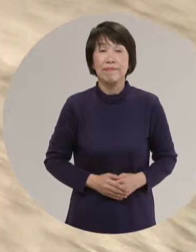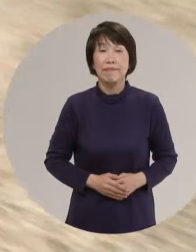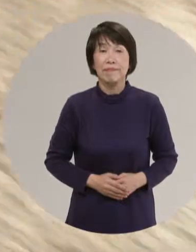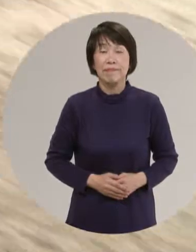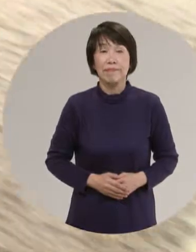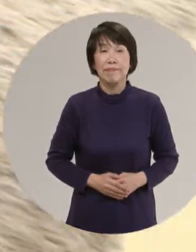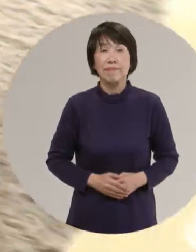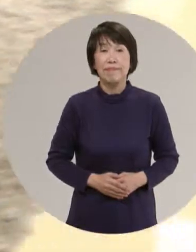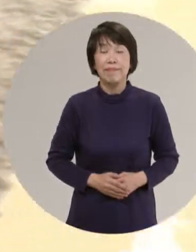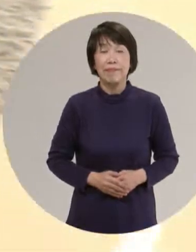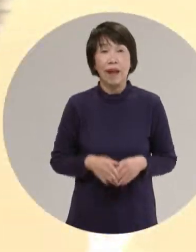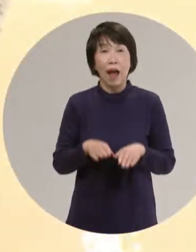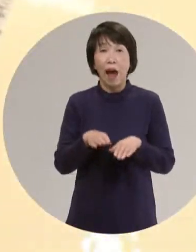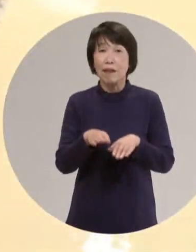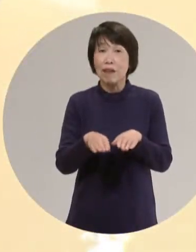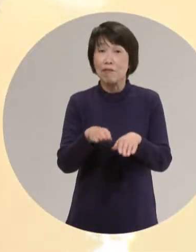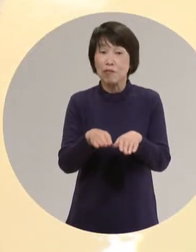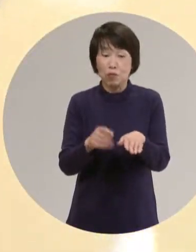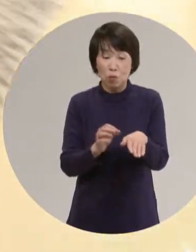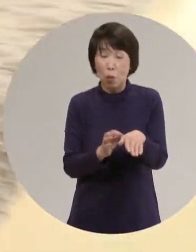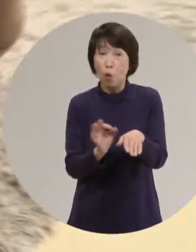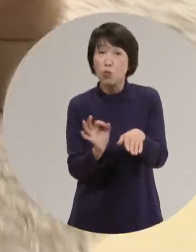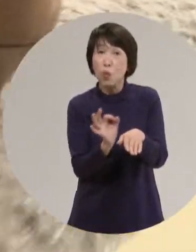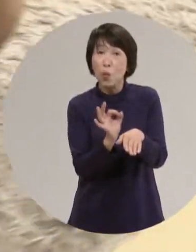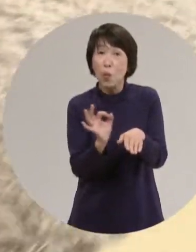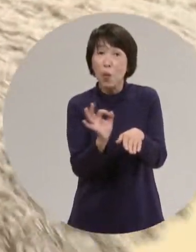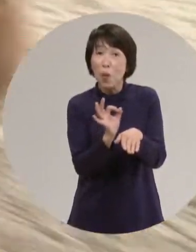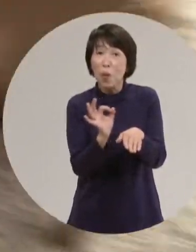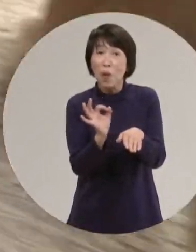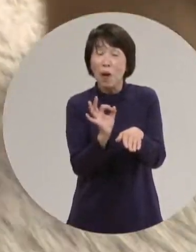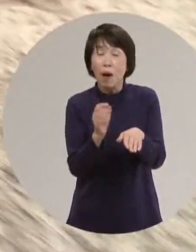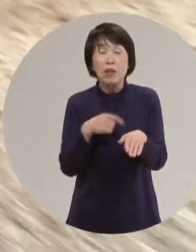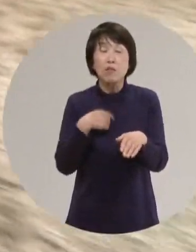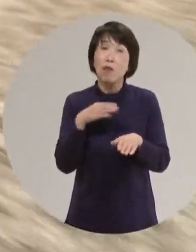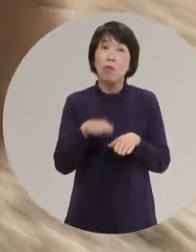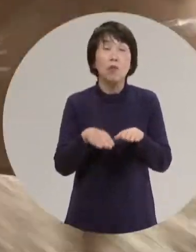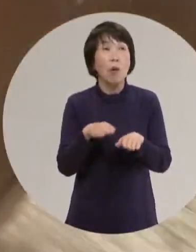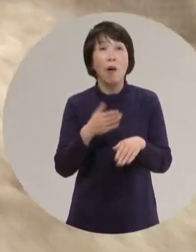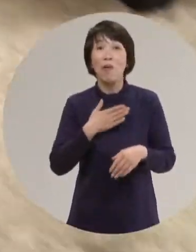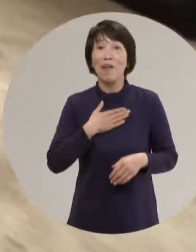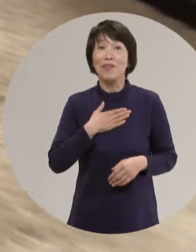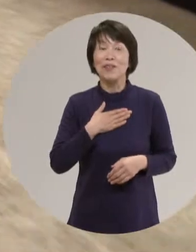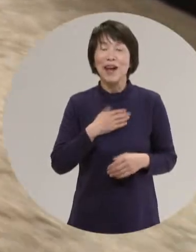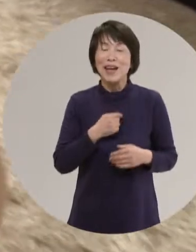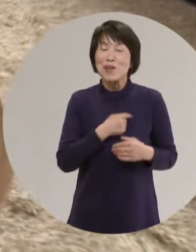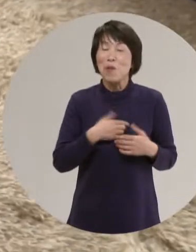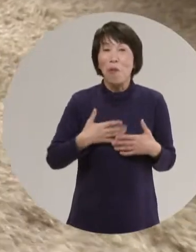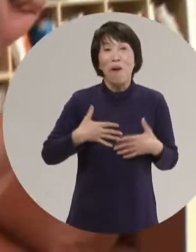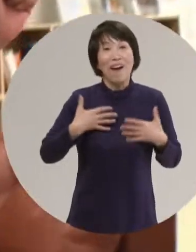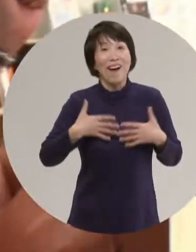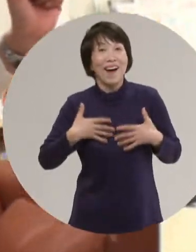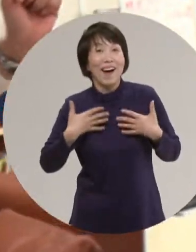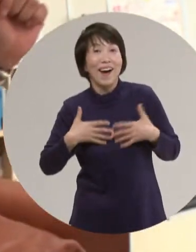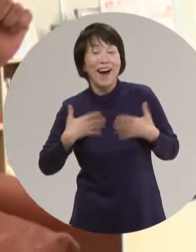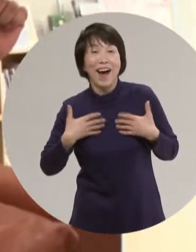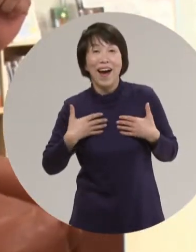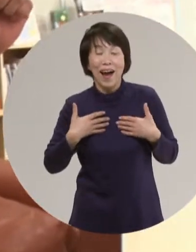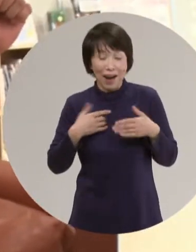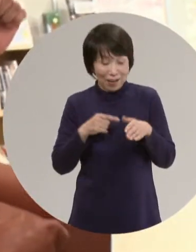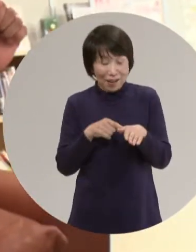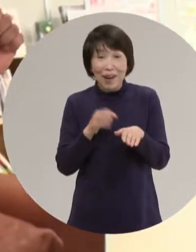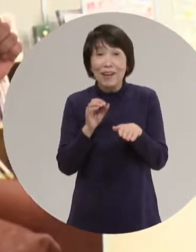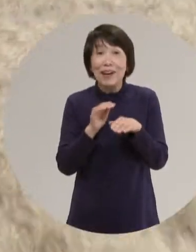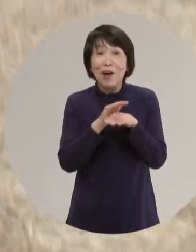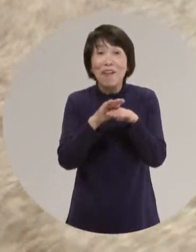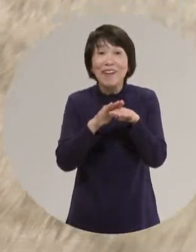わあ、なんかちょっとだけこう揺れてるのが感じられるのもウキウキしちゃいますね。すごく可愛